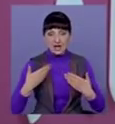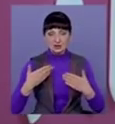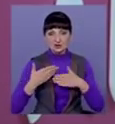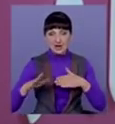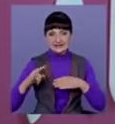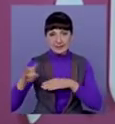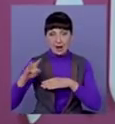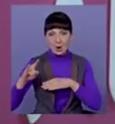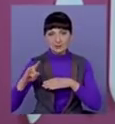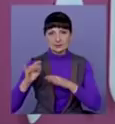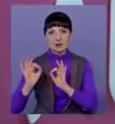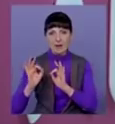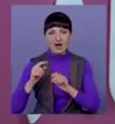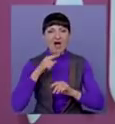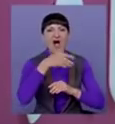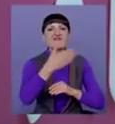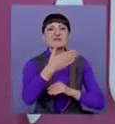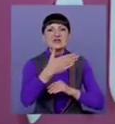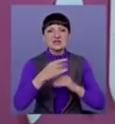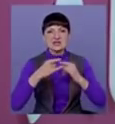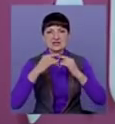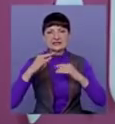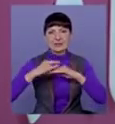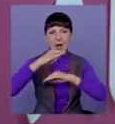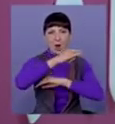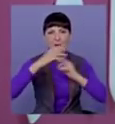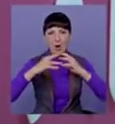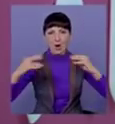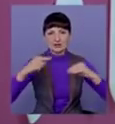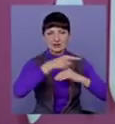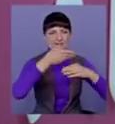целая, а впереди было уже такое, как полсамолета уже не было.